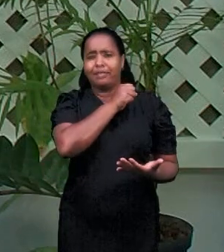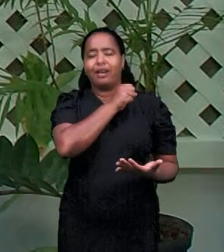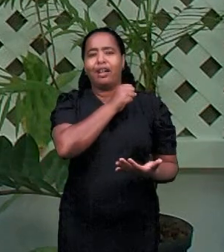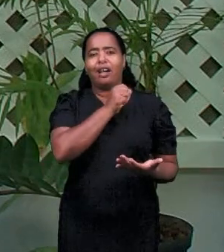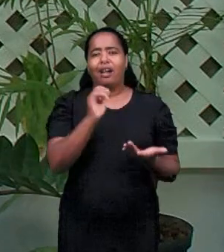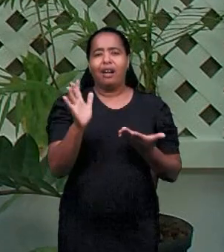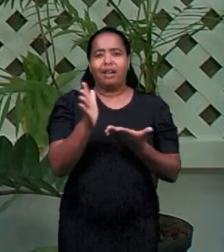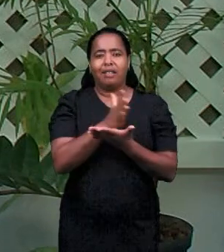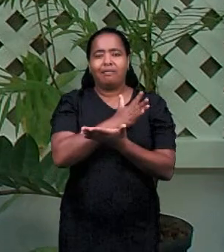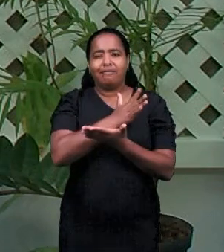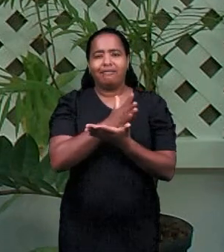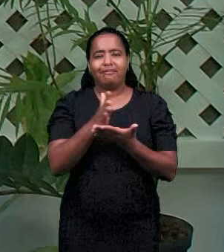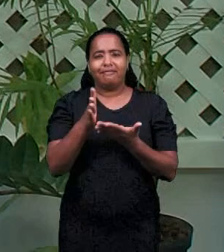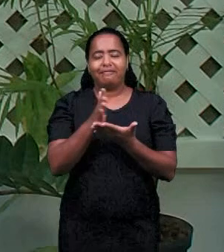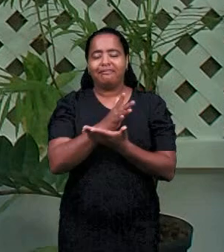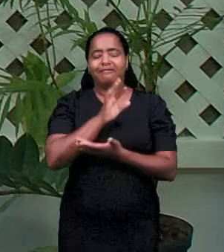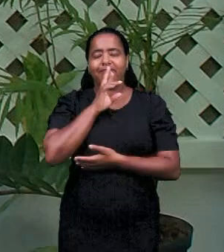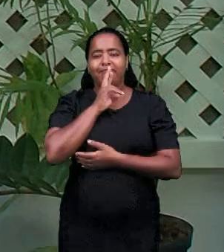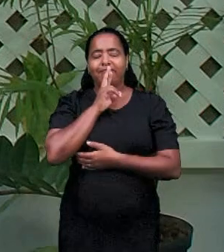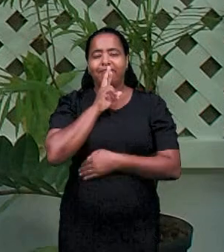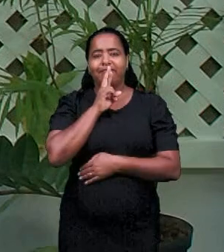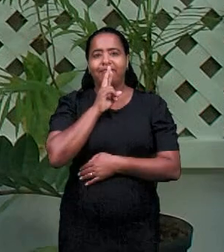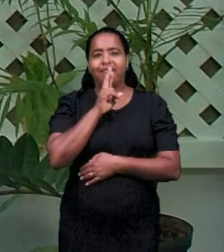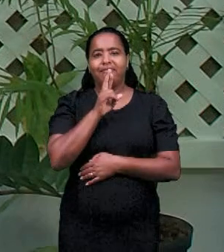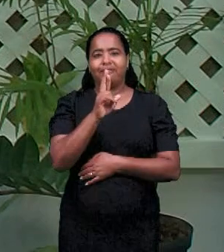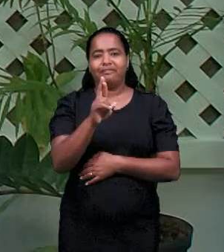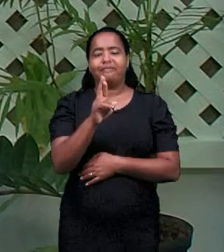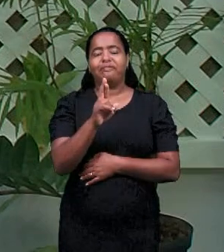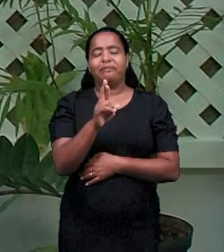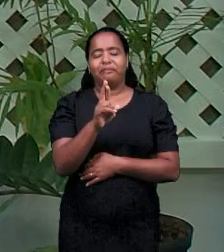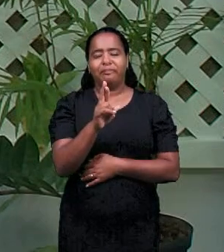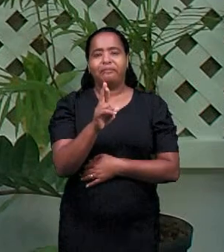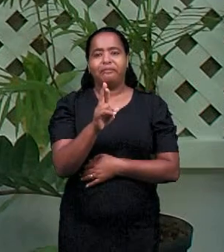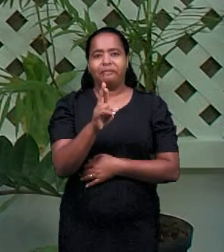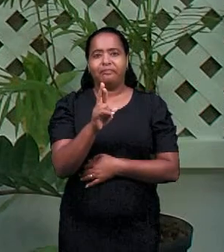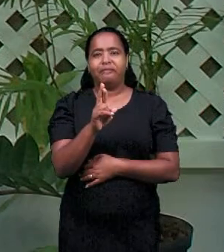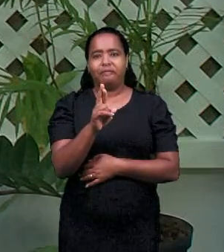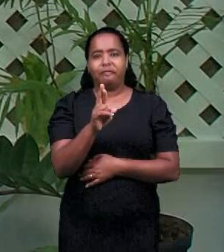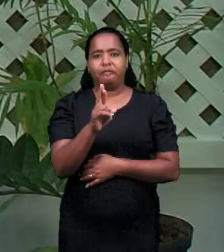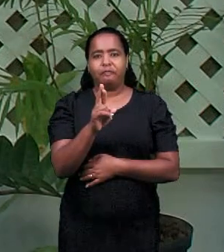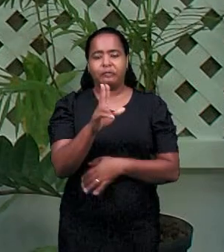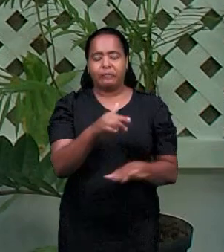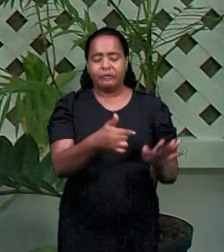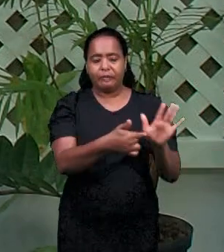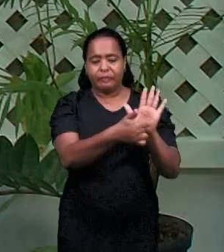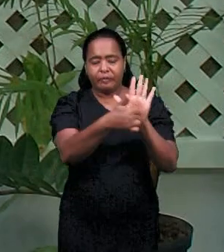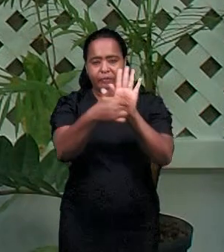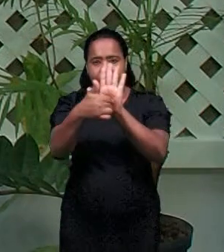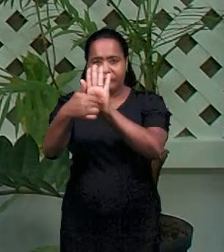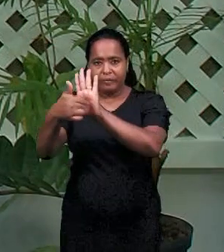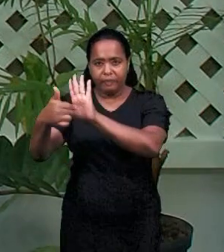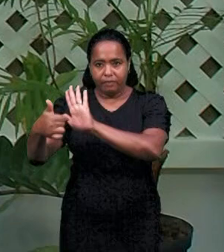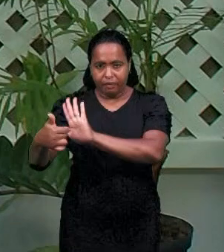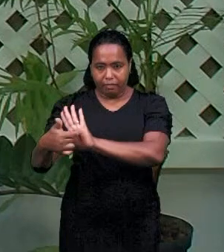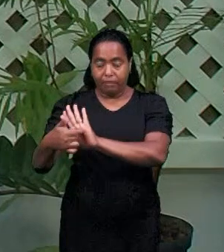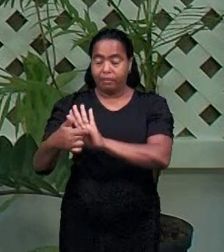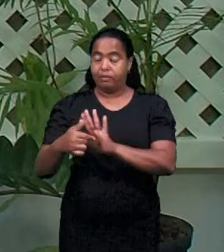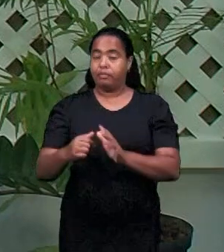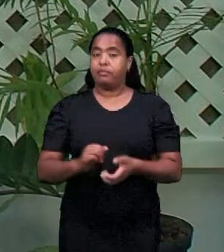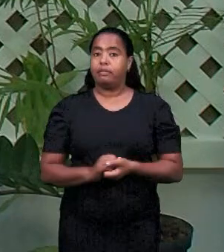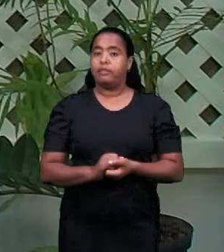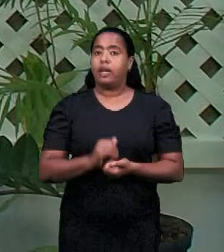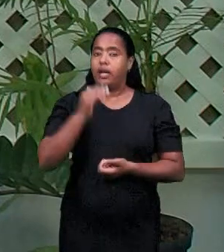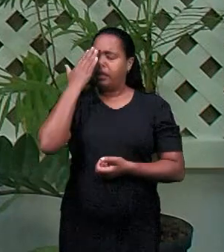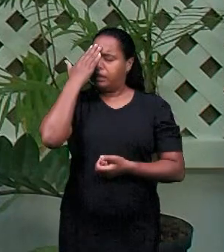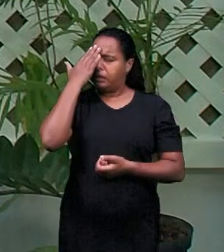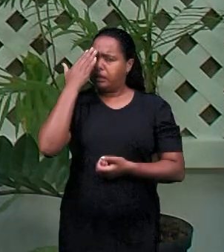quelques réponses que nous aimerions de donner à nos frères. Et nous savons que beaucoup, presque